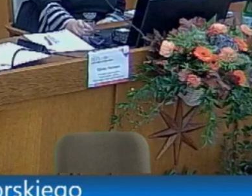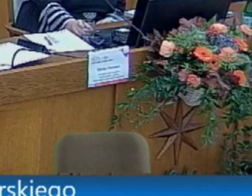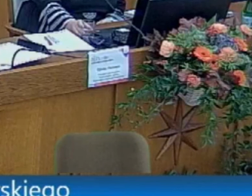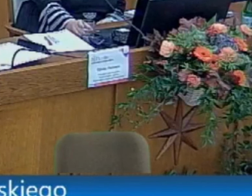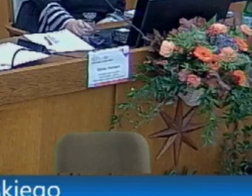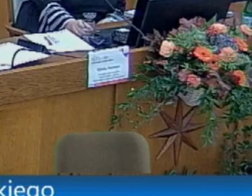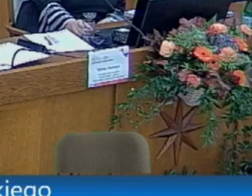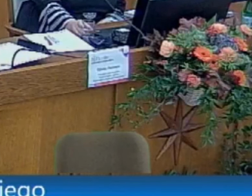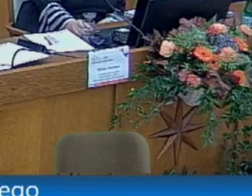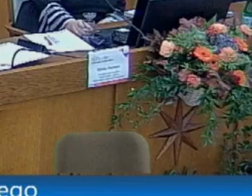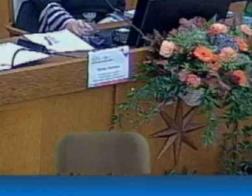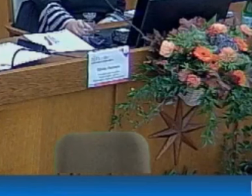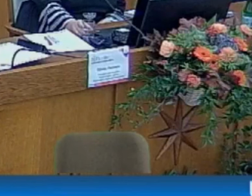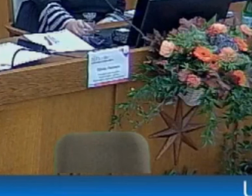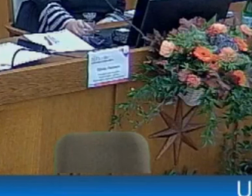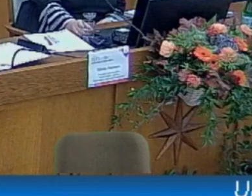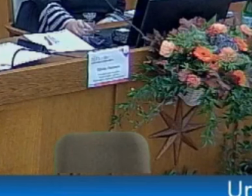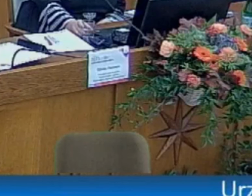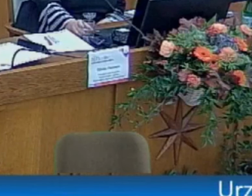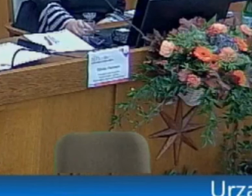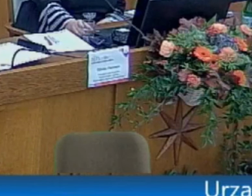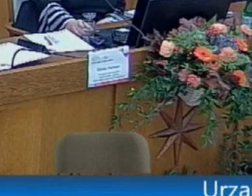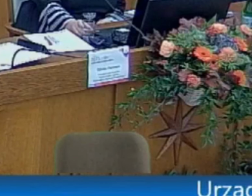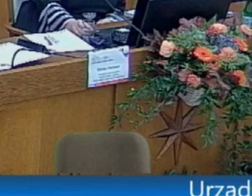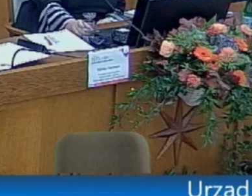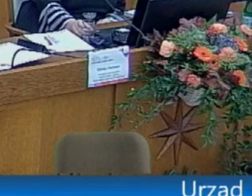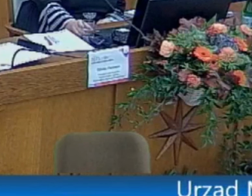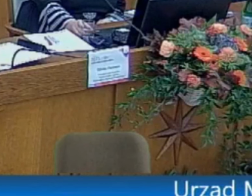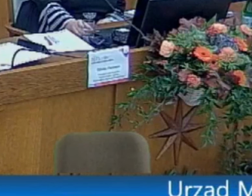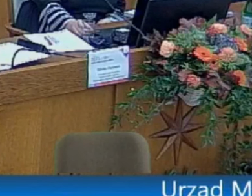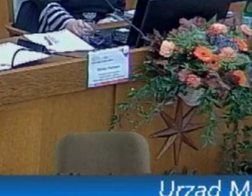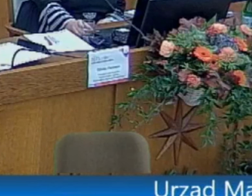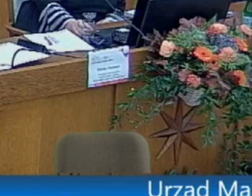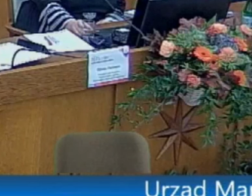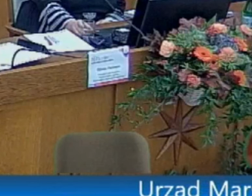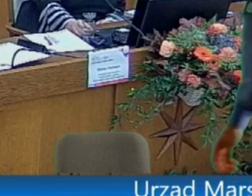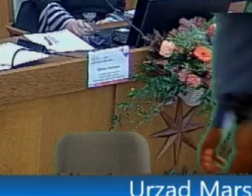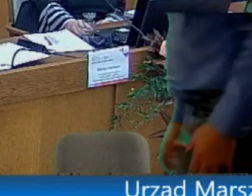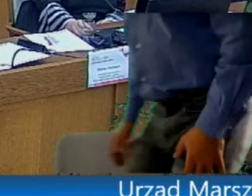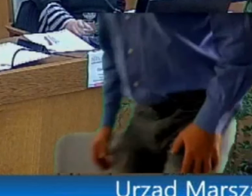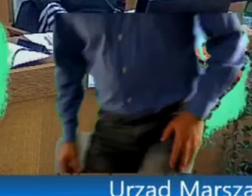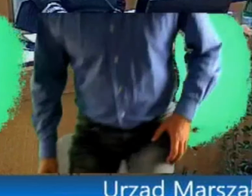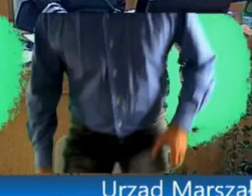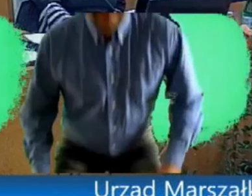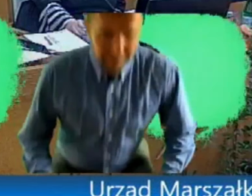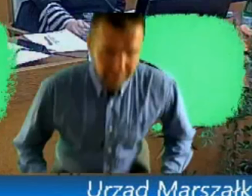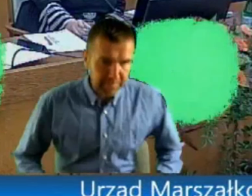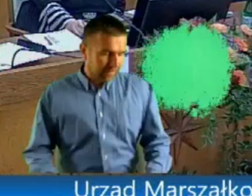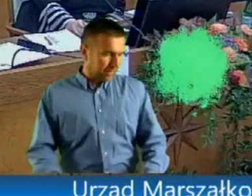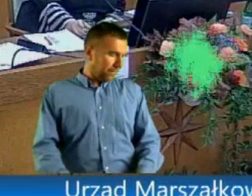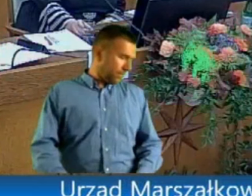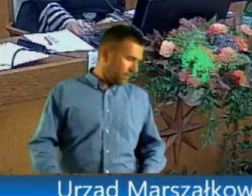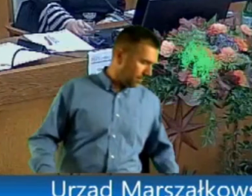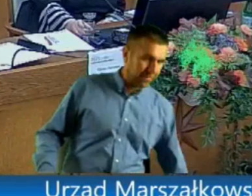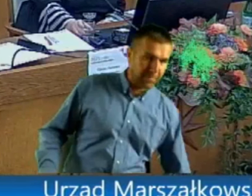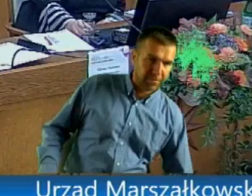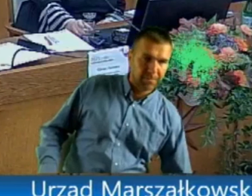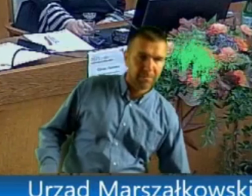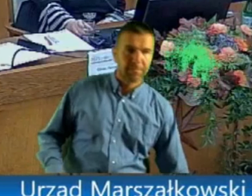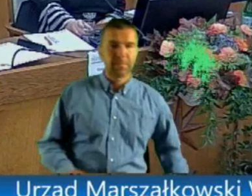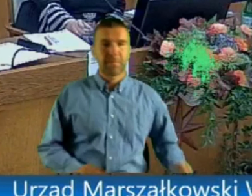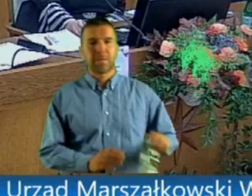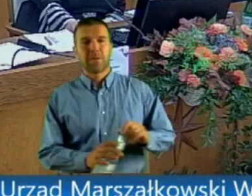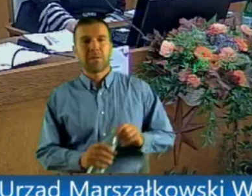to będzie moja pierwsza część rozmowy z Państwem. W drugiej części mam krótką prezentację, która tutaj jest już pomału